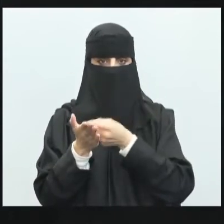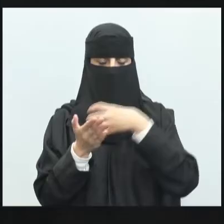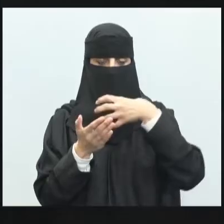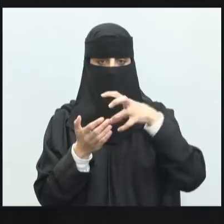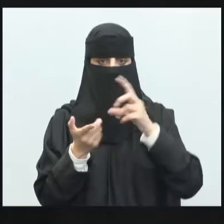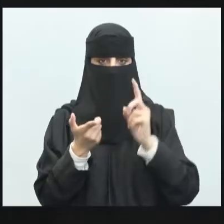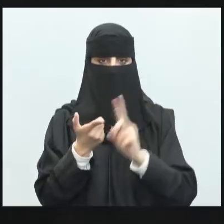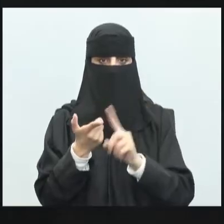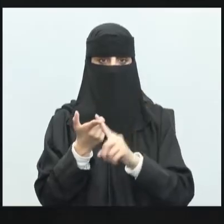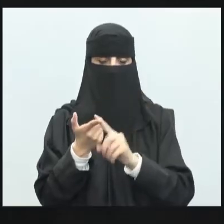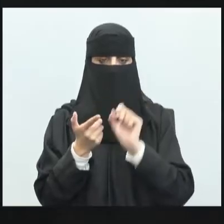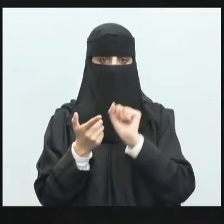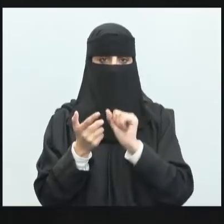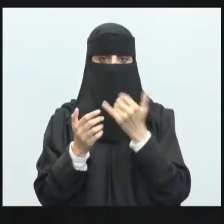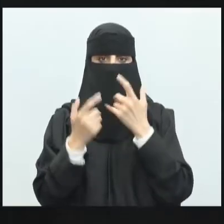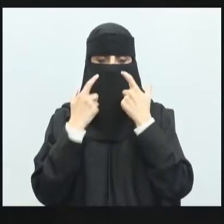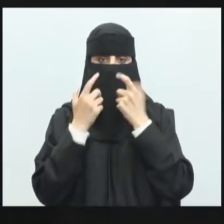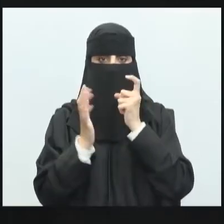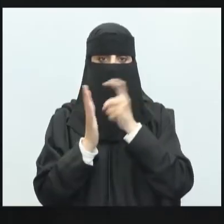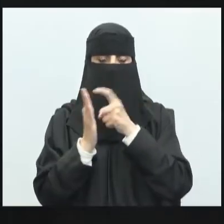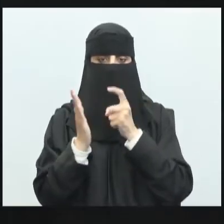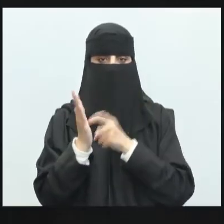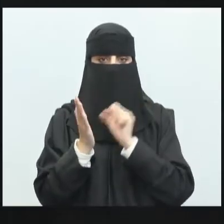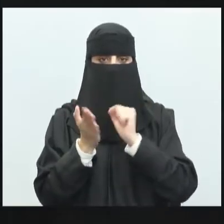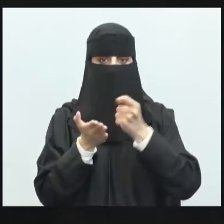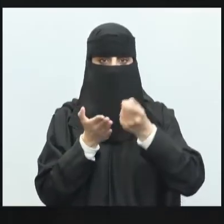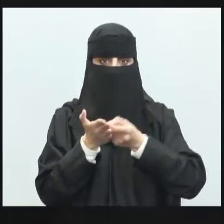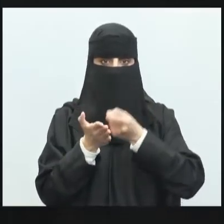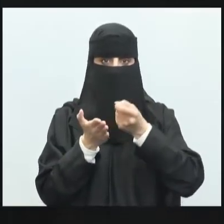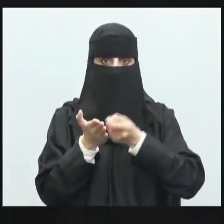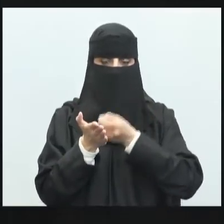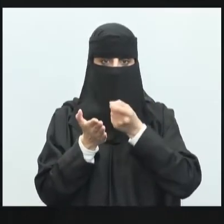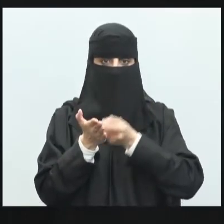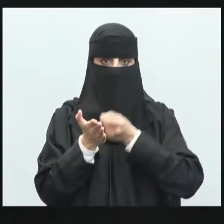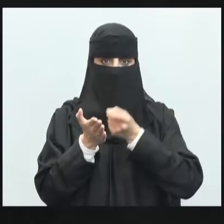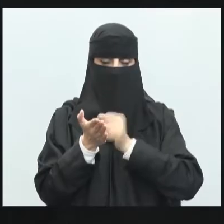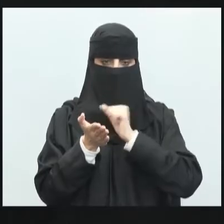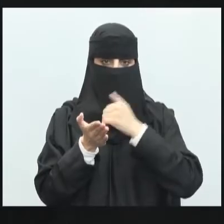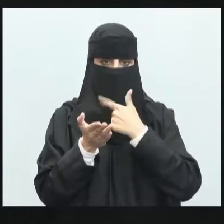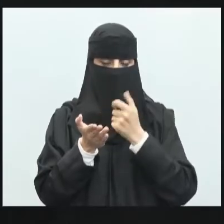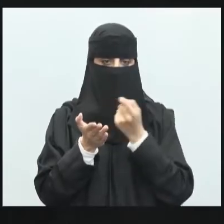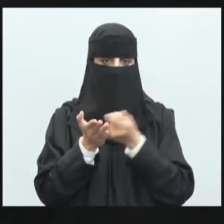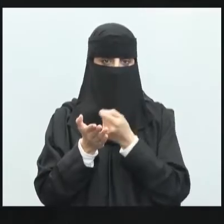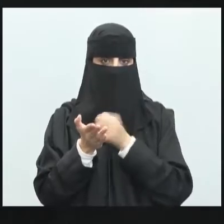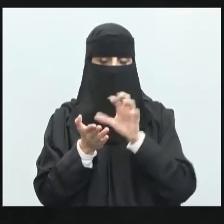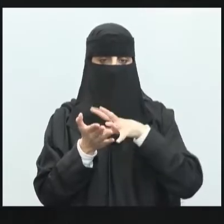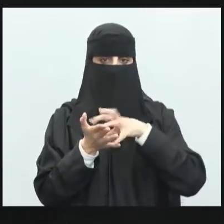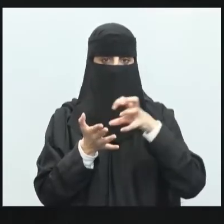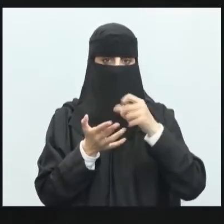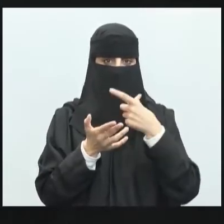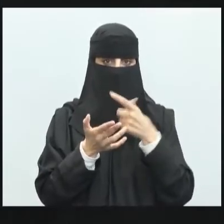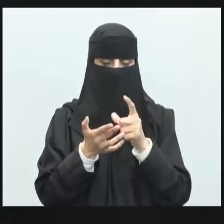الثانيه متبعا خطوات كتابه خط النسخ التي تعلمتها